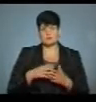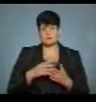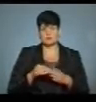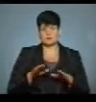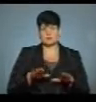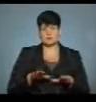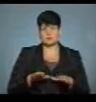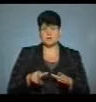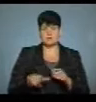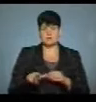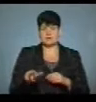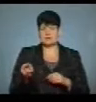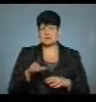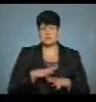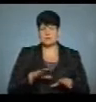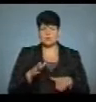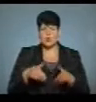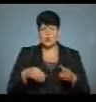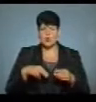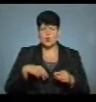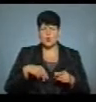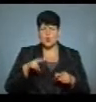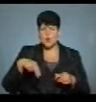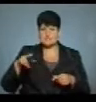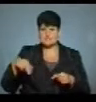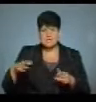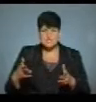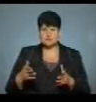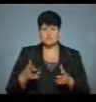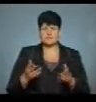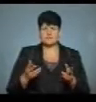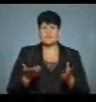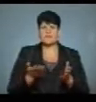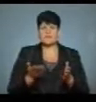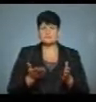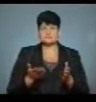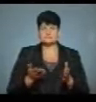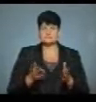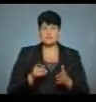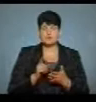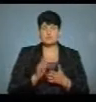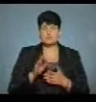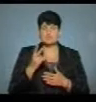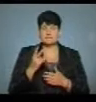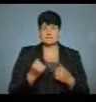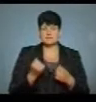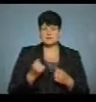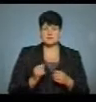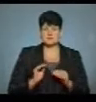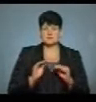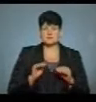дорозі. Там не було жодних розміток, і коли при розмітці, де поміщається під мостом 2 машини,